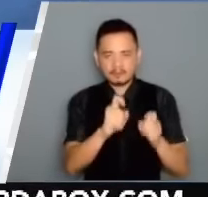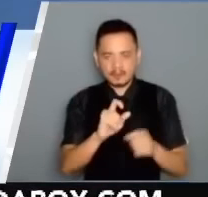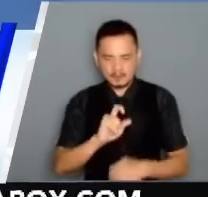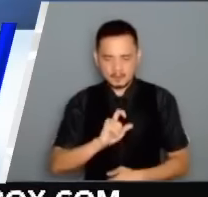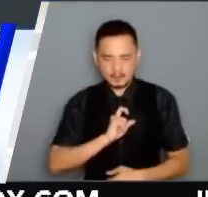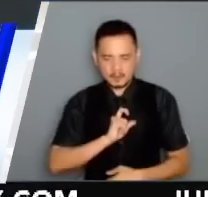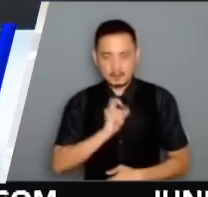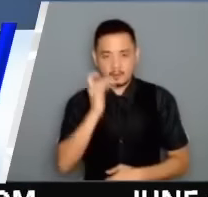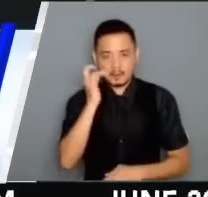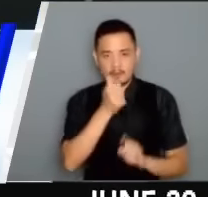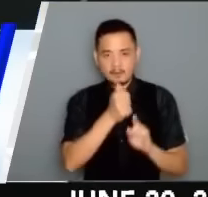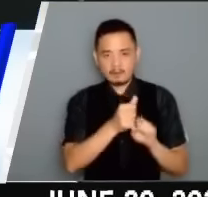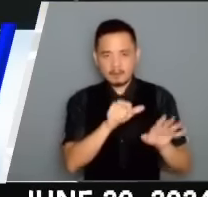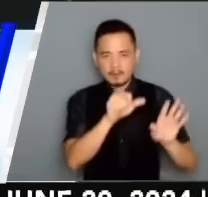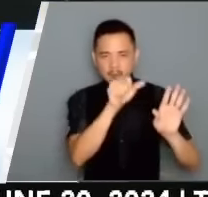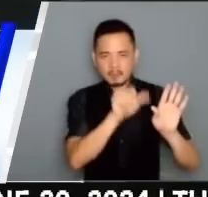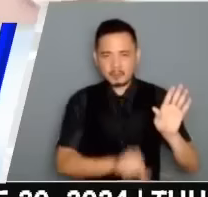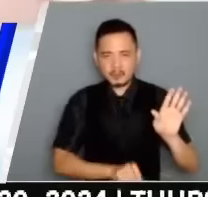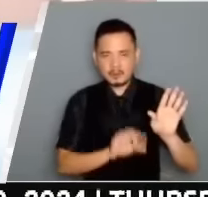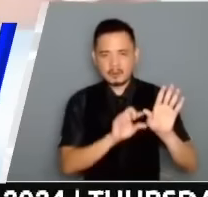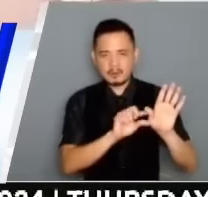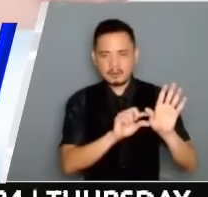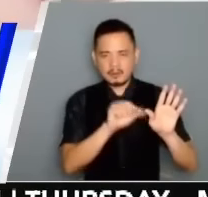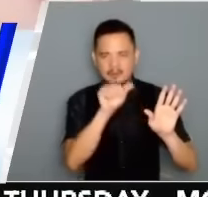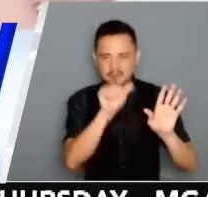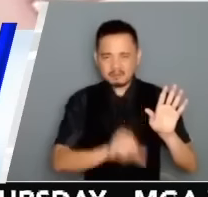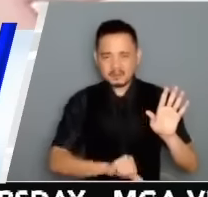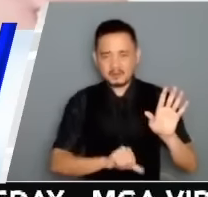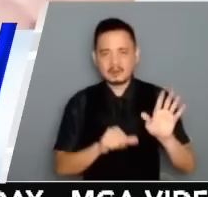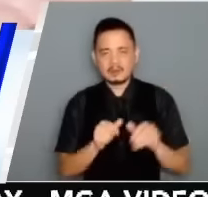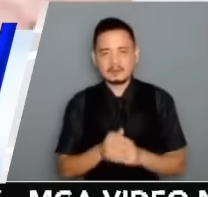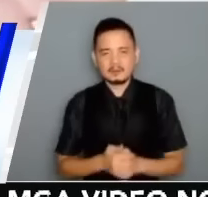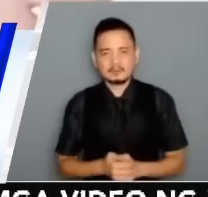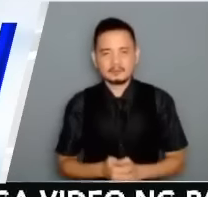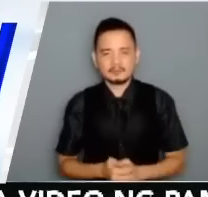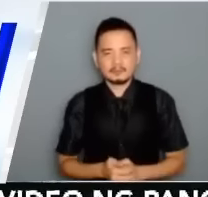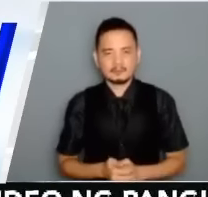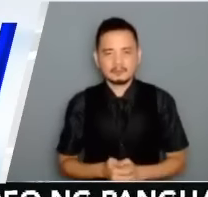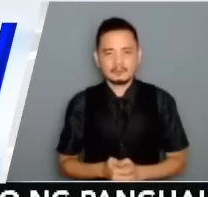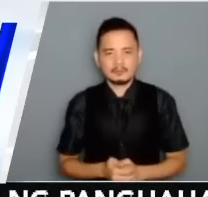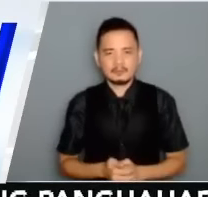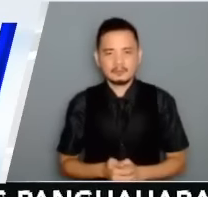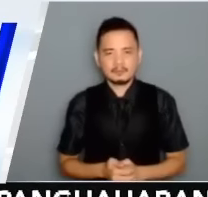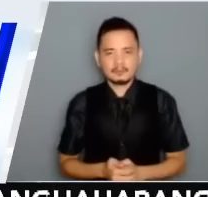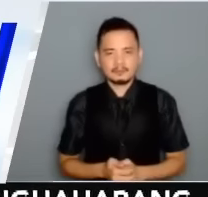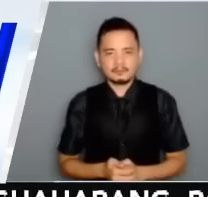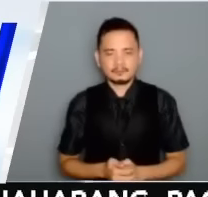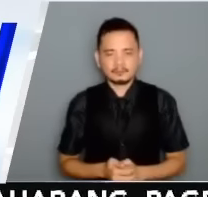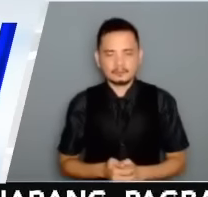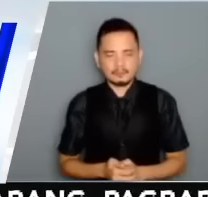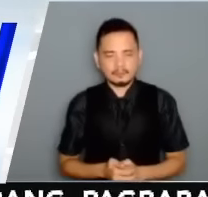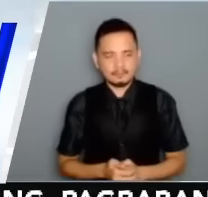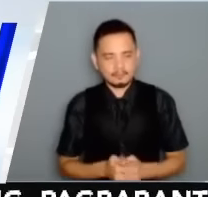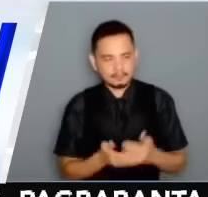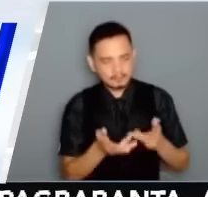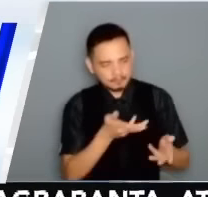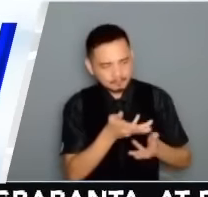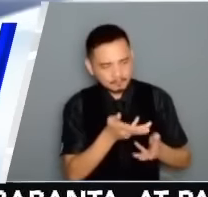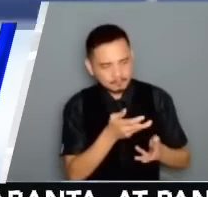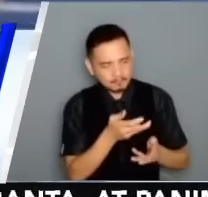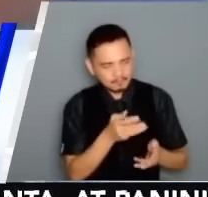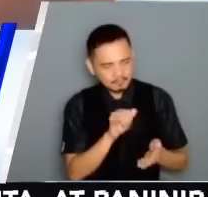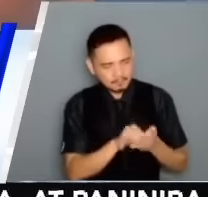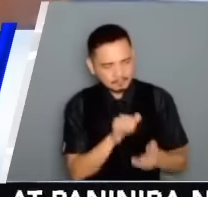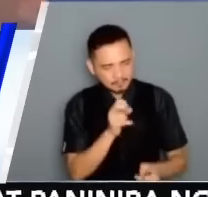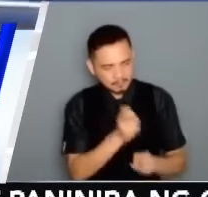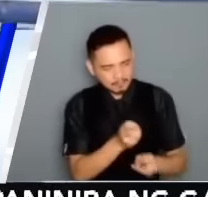kuyugi ng China Coast Guard ang sinasakyan niyang Rigid Hull Inflatable Boat o RIB. Sabi nga namin, yan ang pinakamahirap kunin. Palakpan po